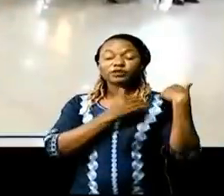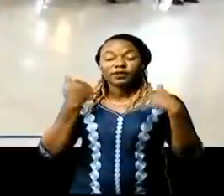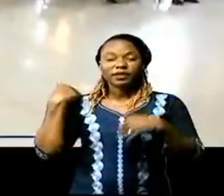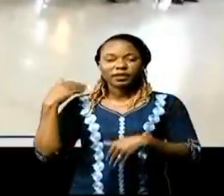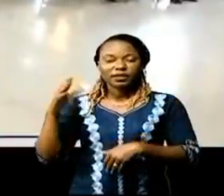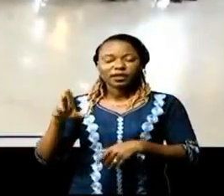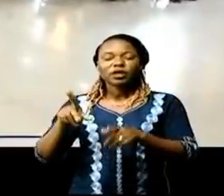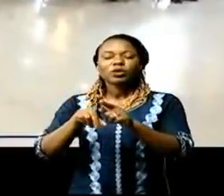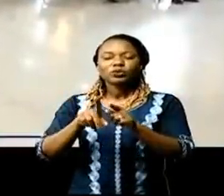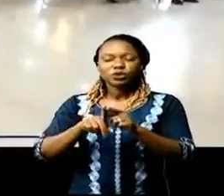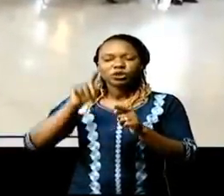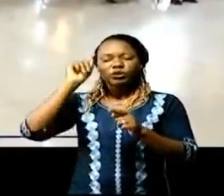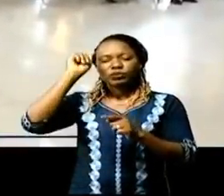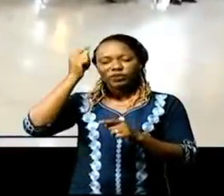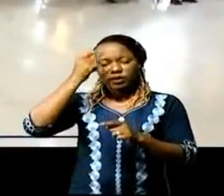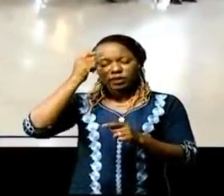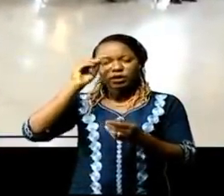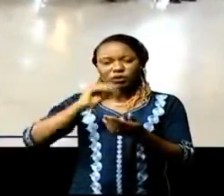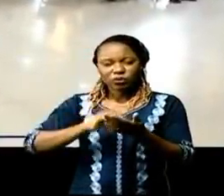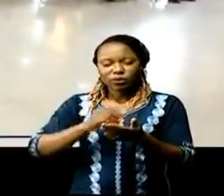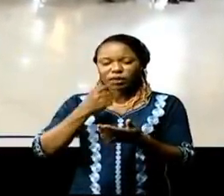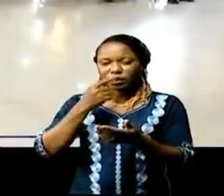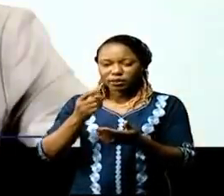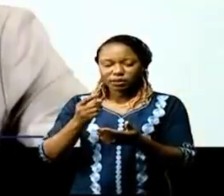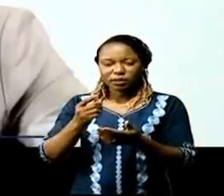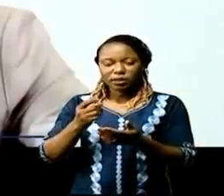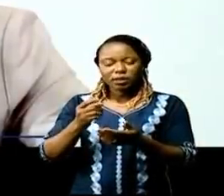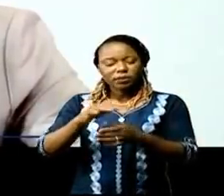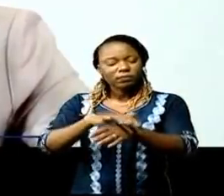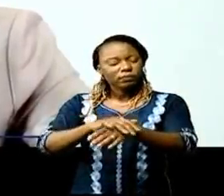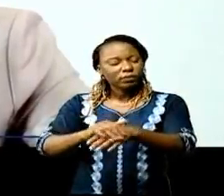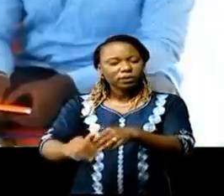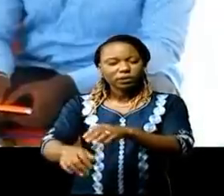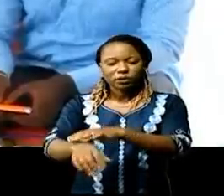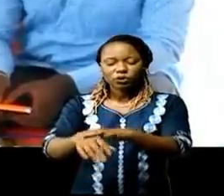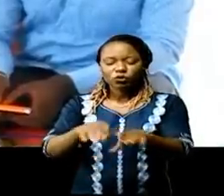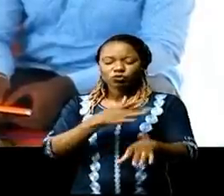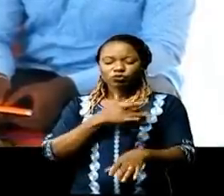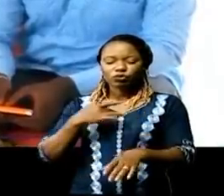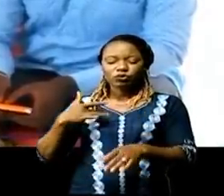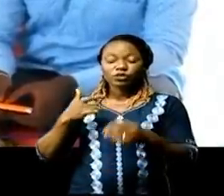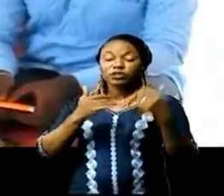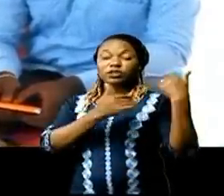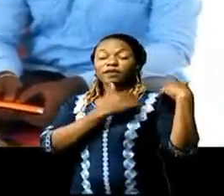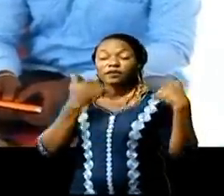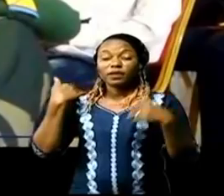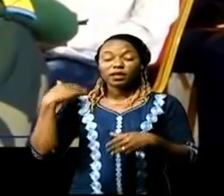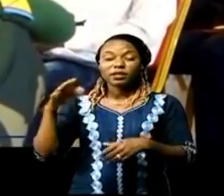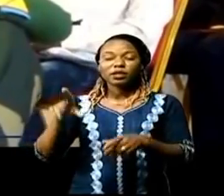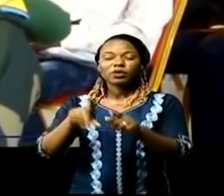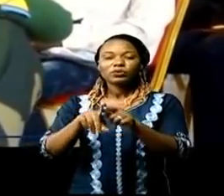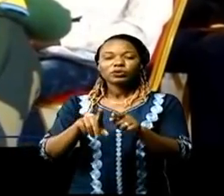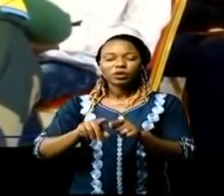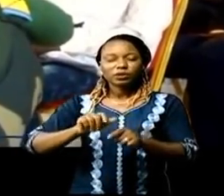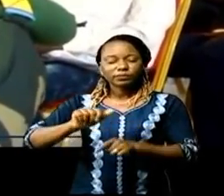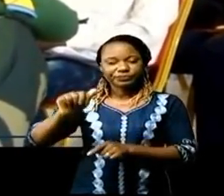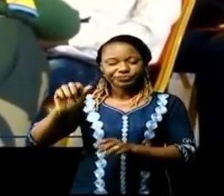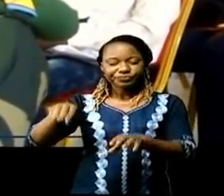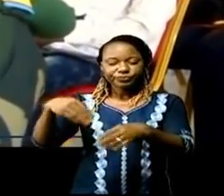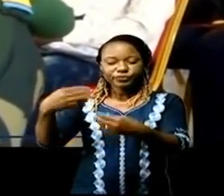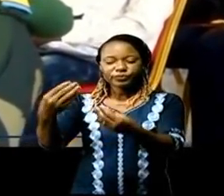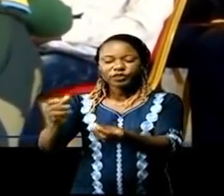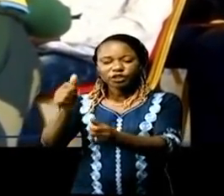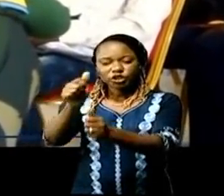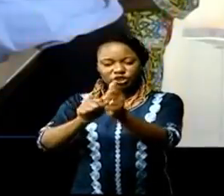qui, une fois de plus, leur a présenté les condoléances au nom du chef de l'État et aux siens propres, a remis à chaque